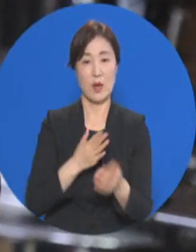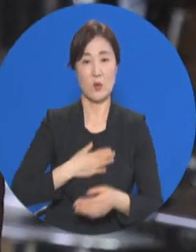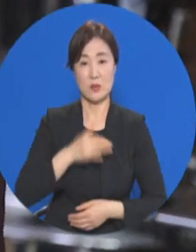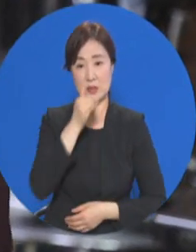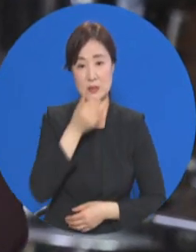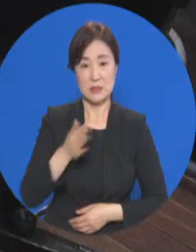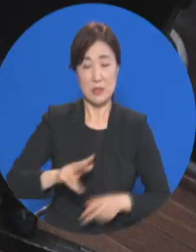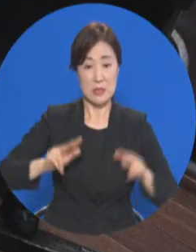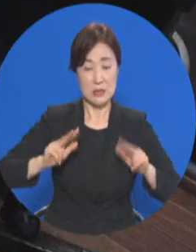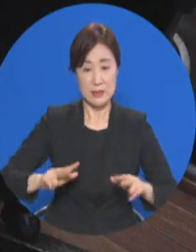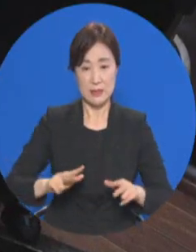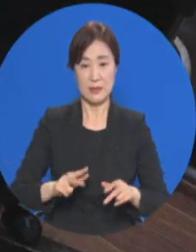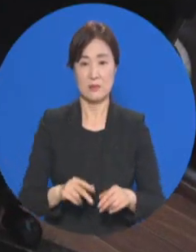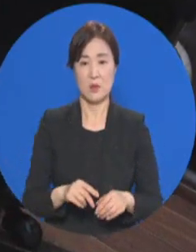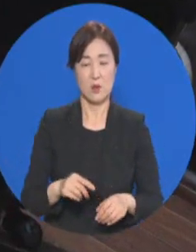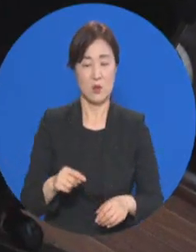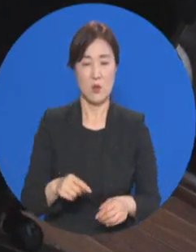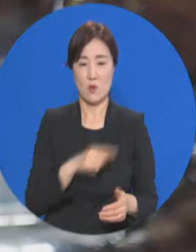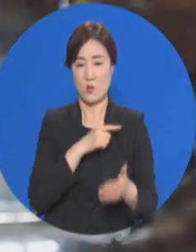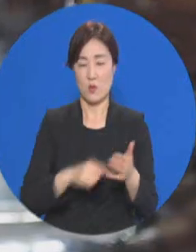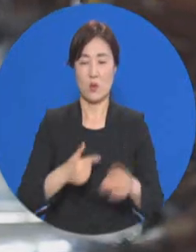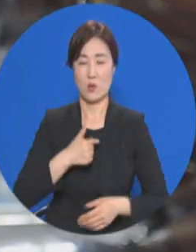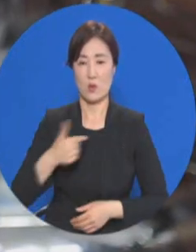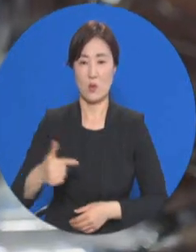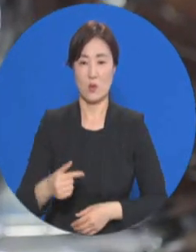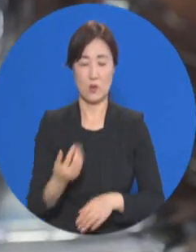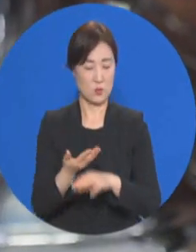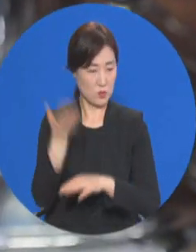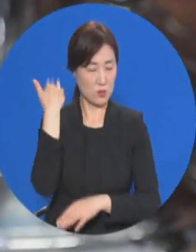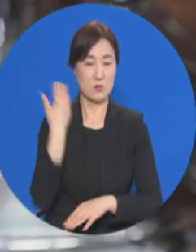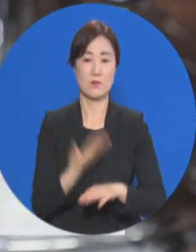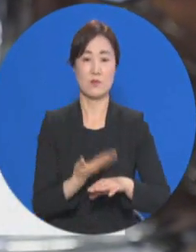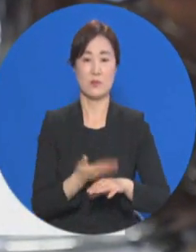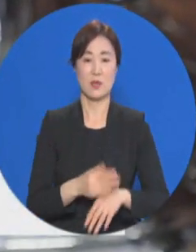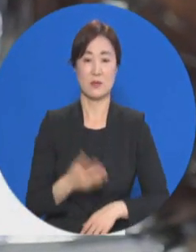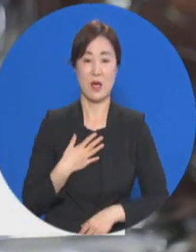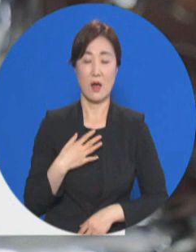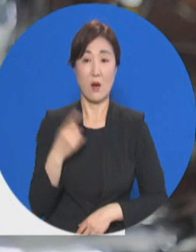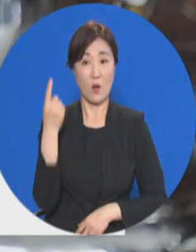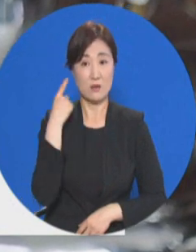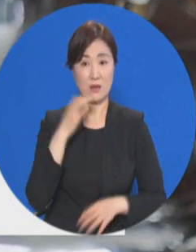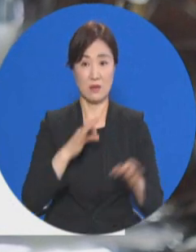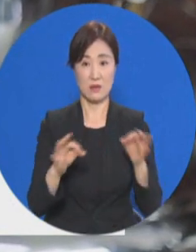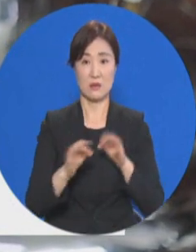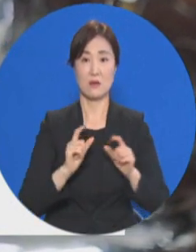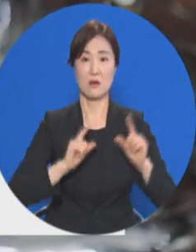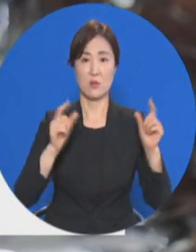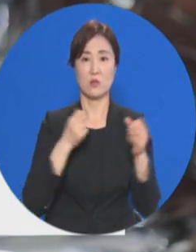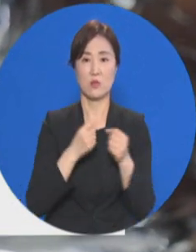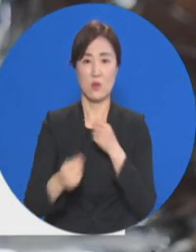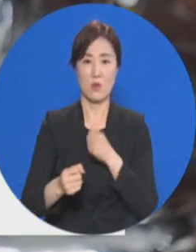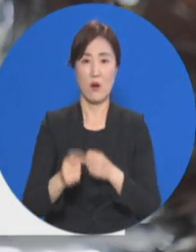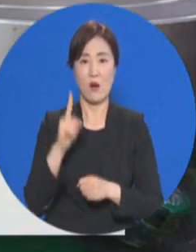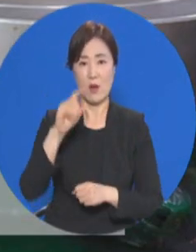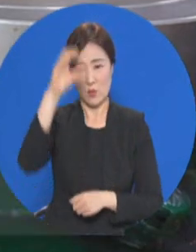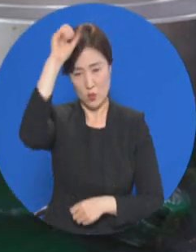타격은 예전과 수준이 달랐습니다. 제가 사실은 어제가 장인인데도 한 수업도